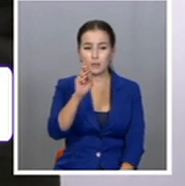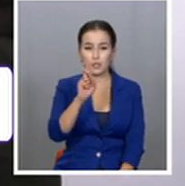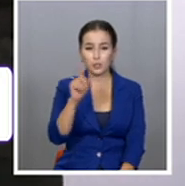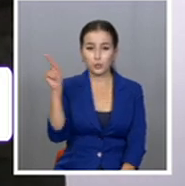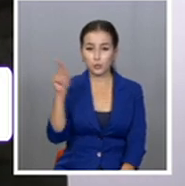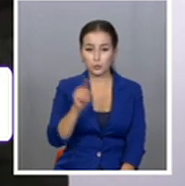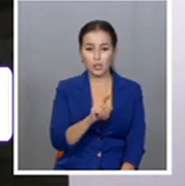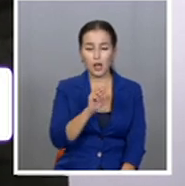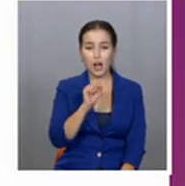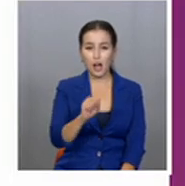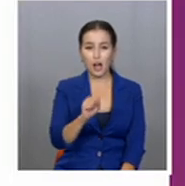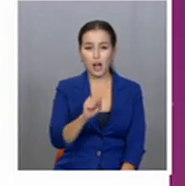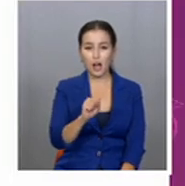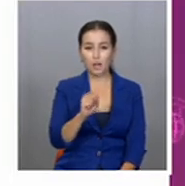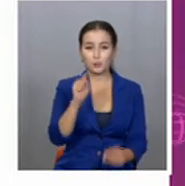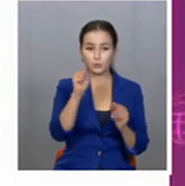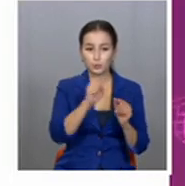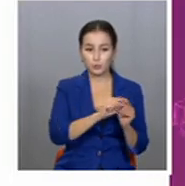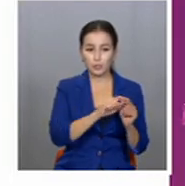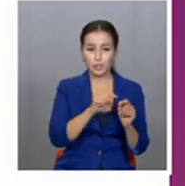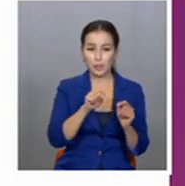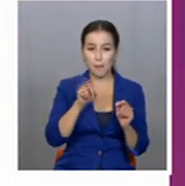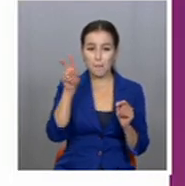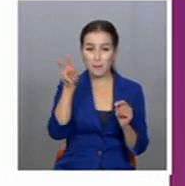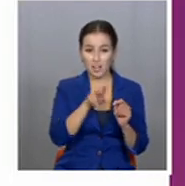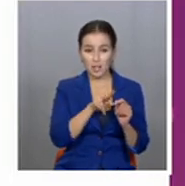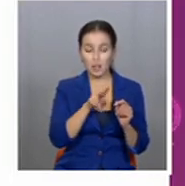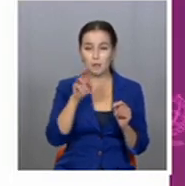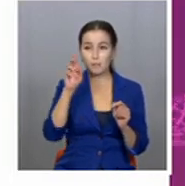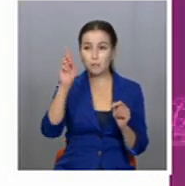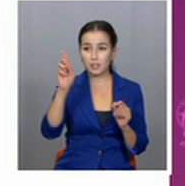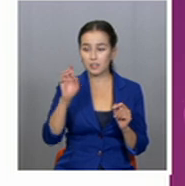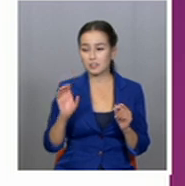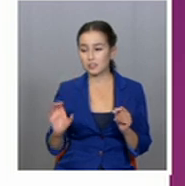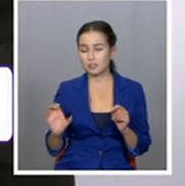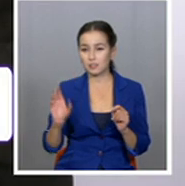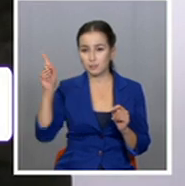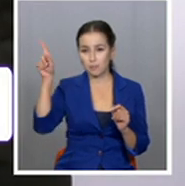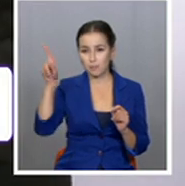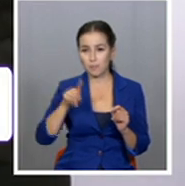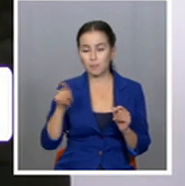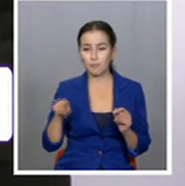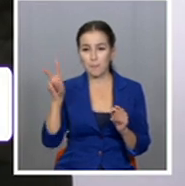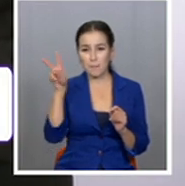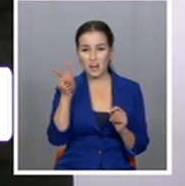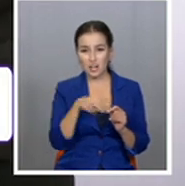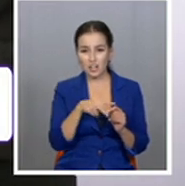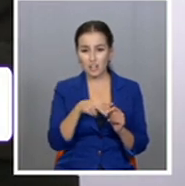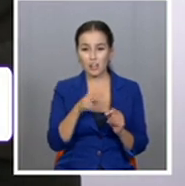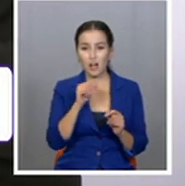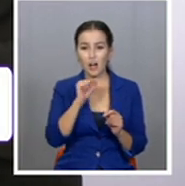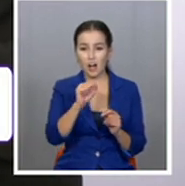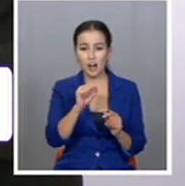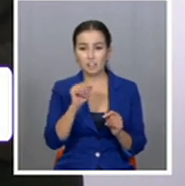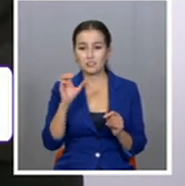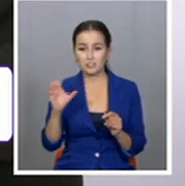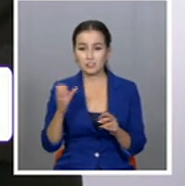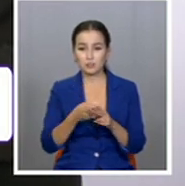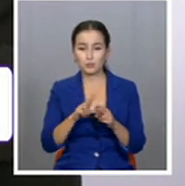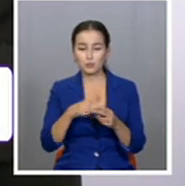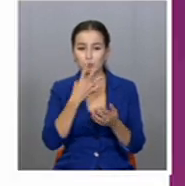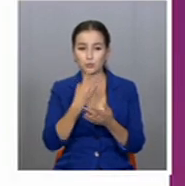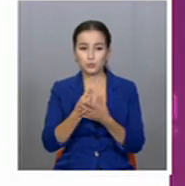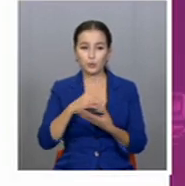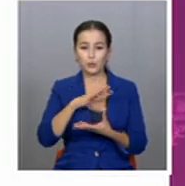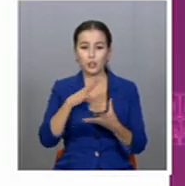А түзуіне параллель, Б түзуі С түзуіне параллель. Сонда А және С түзулері өзара параллель